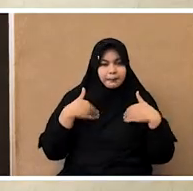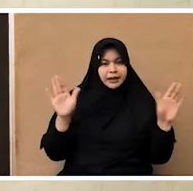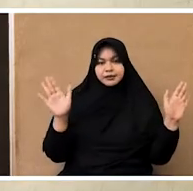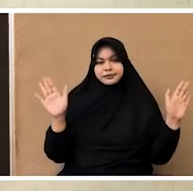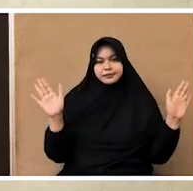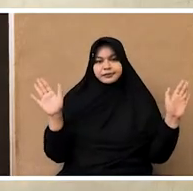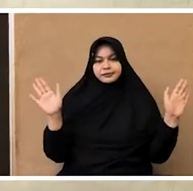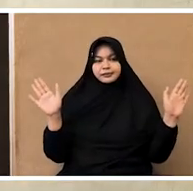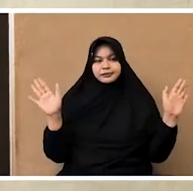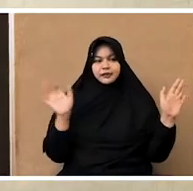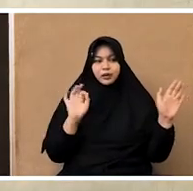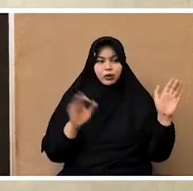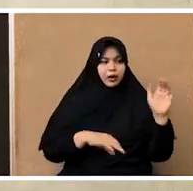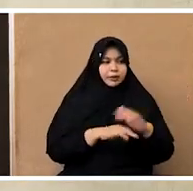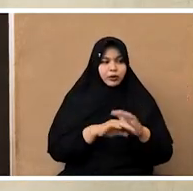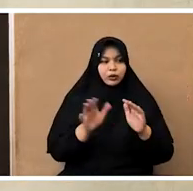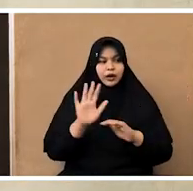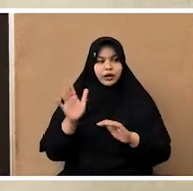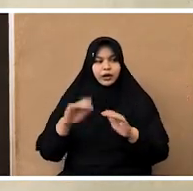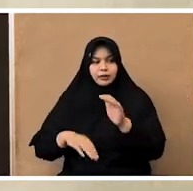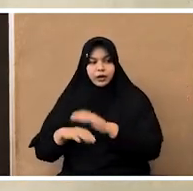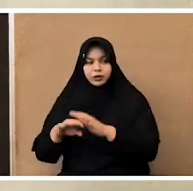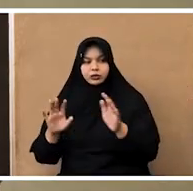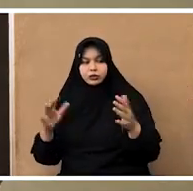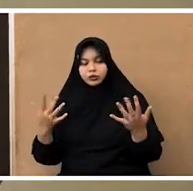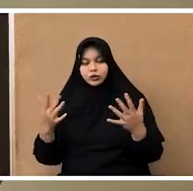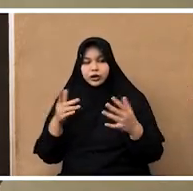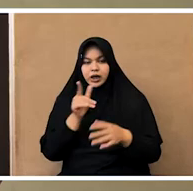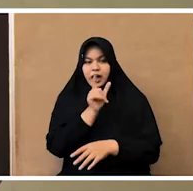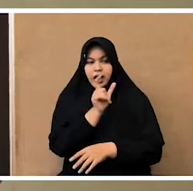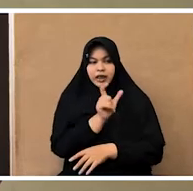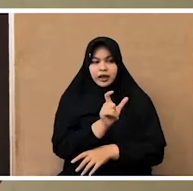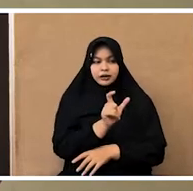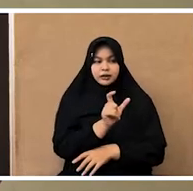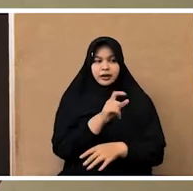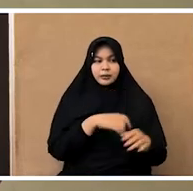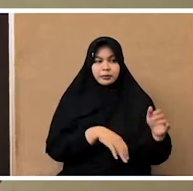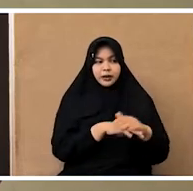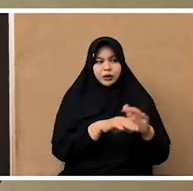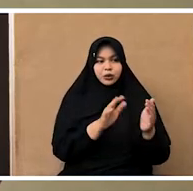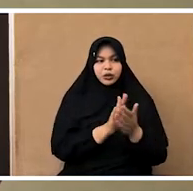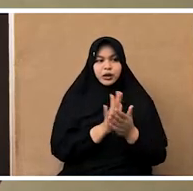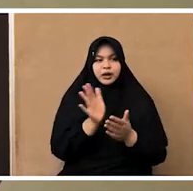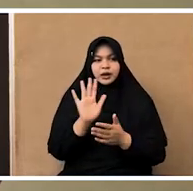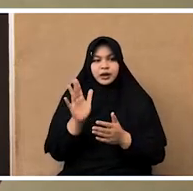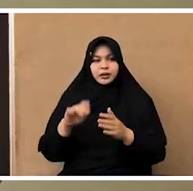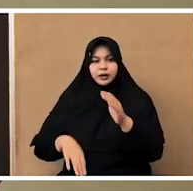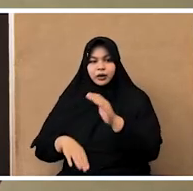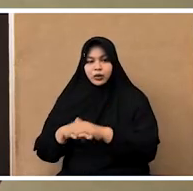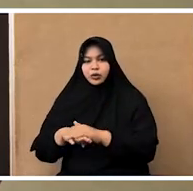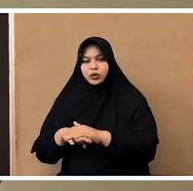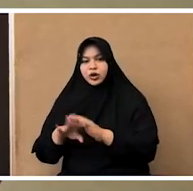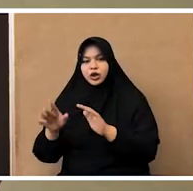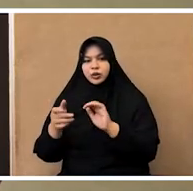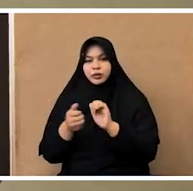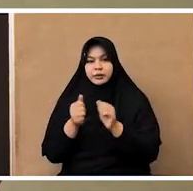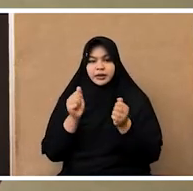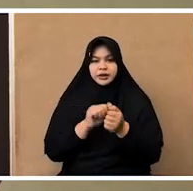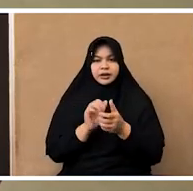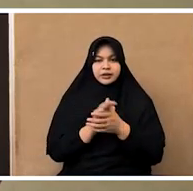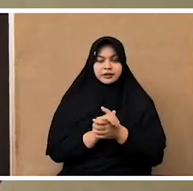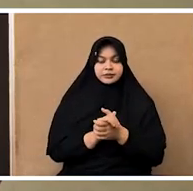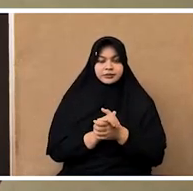sekali jadi diksi soal penuh dan tidak penuh itu bermasalah ya itu yang